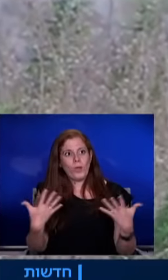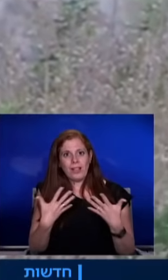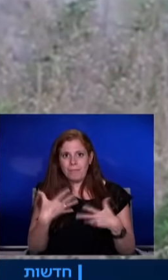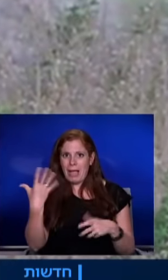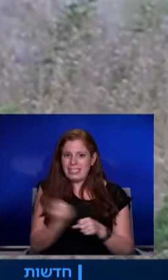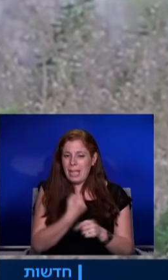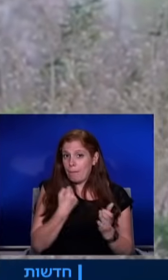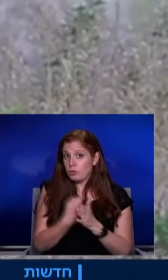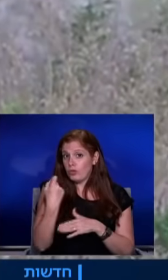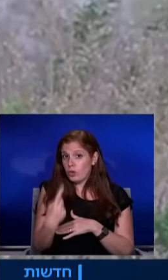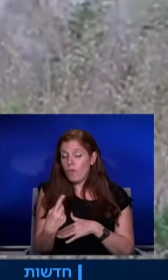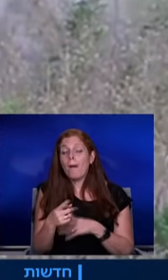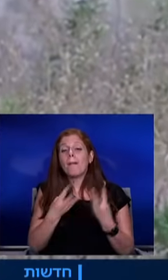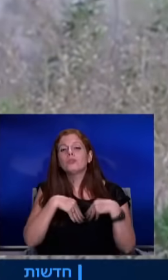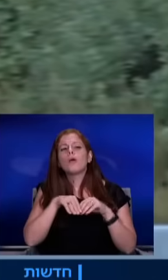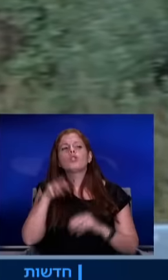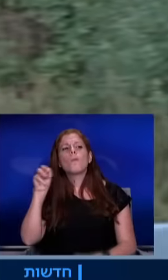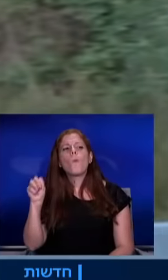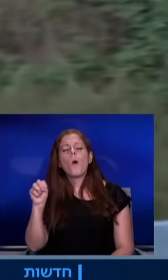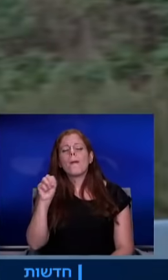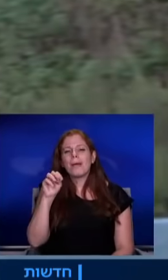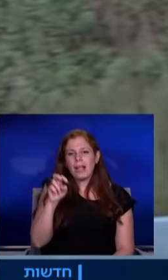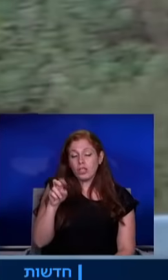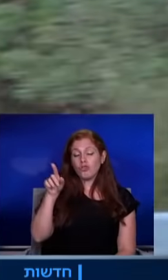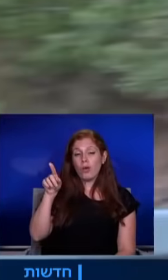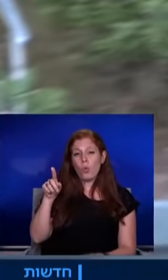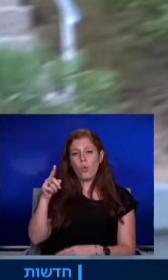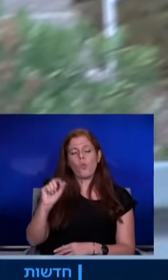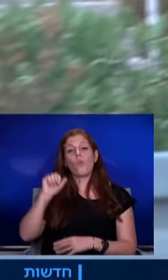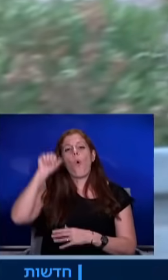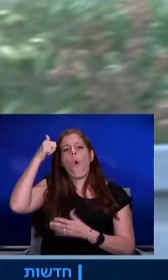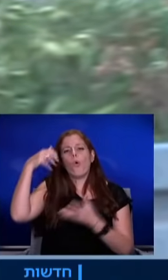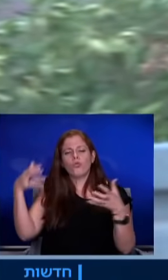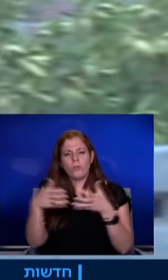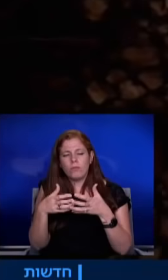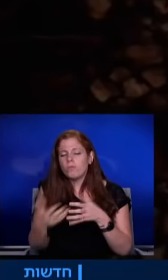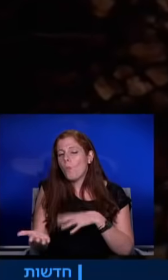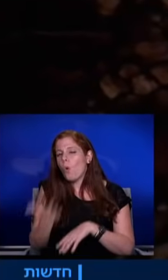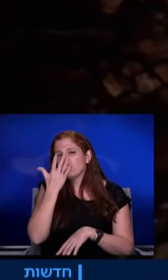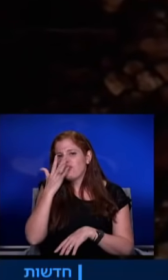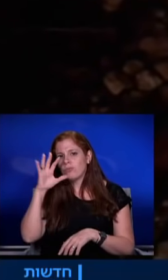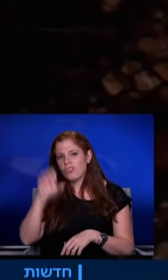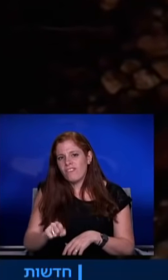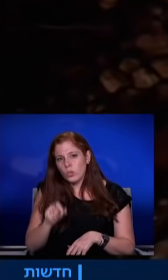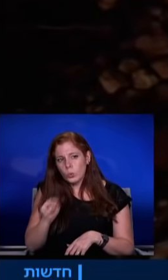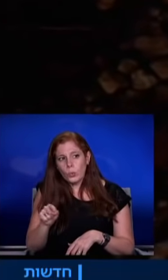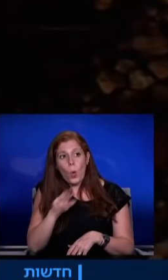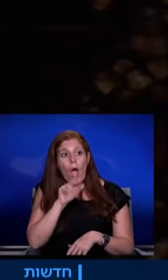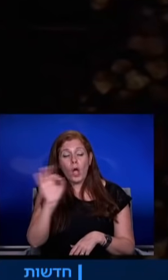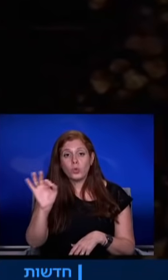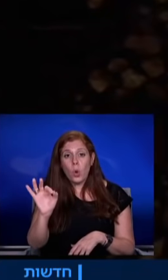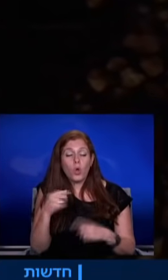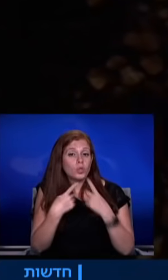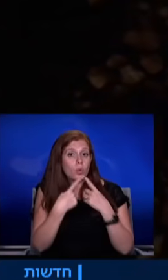השבוע, ומשפחתו של מוחמד ארדה, מי שנחשב לראש החוליה הנמלטת, מאוכזבים מתפיסתו. אחיו שוחח היום